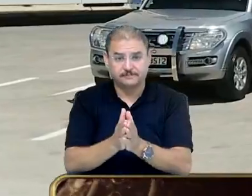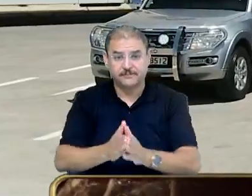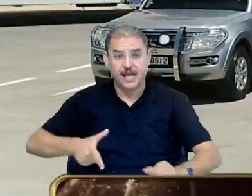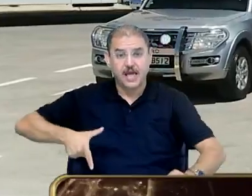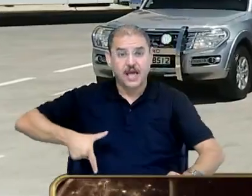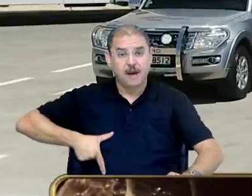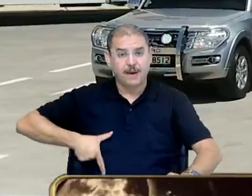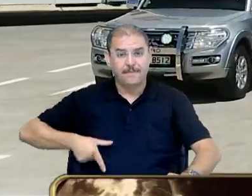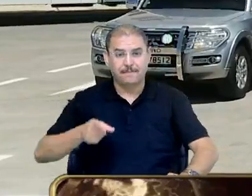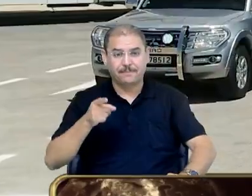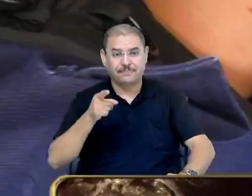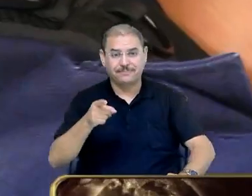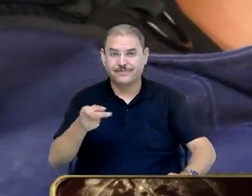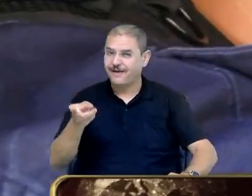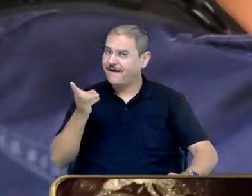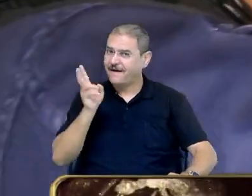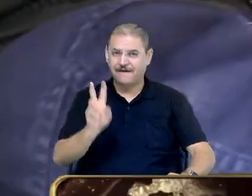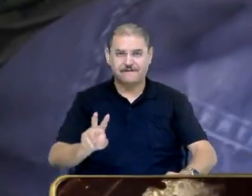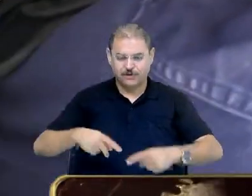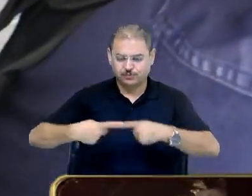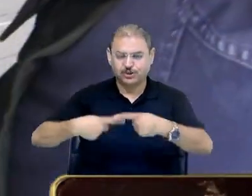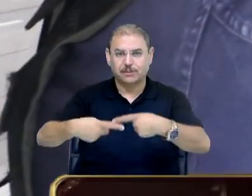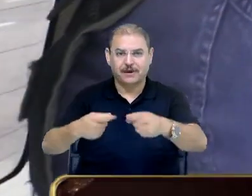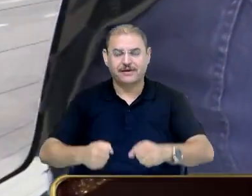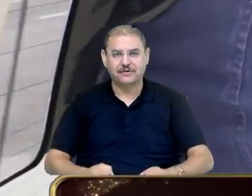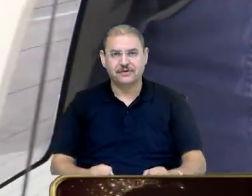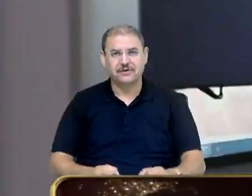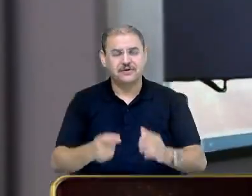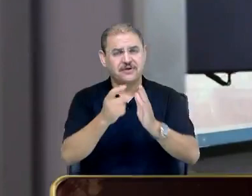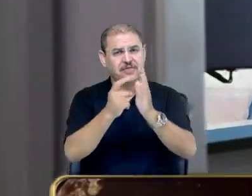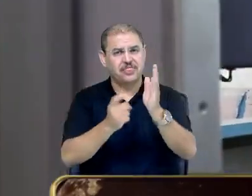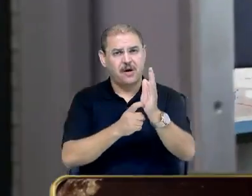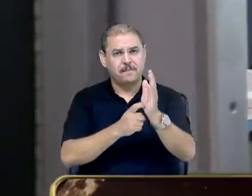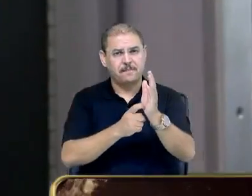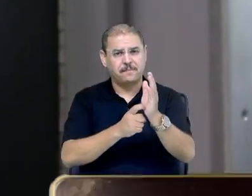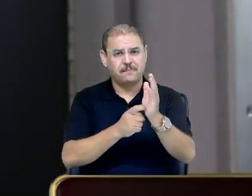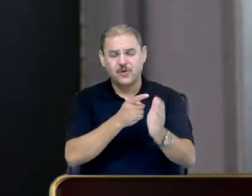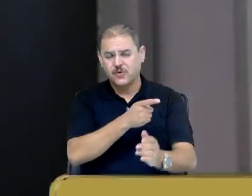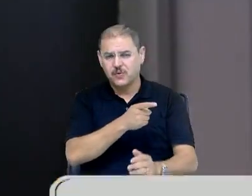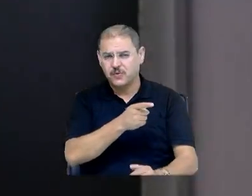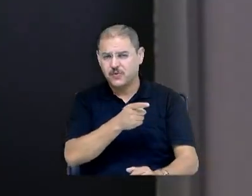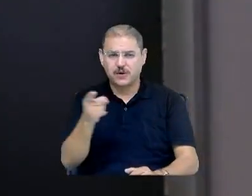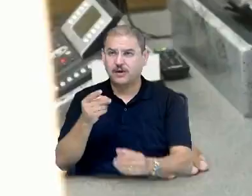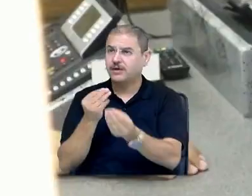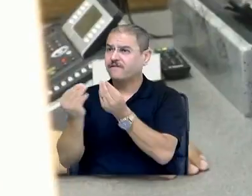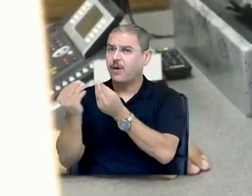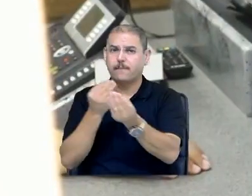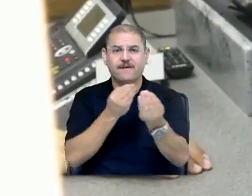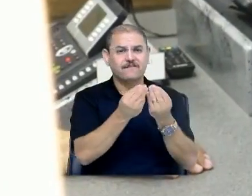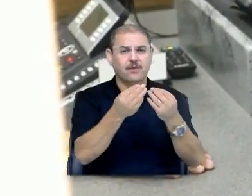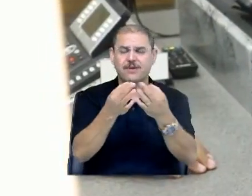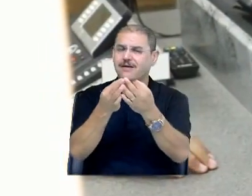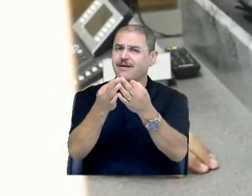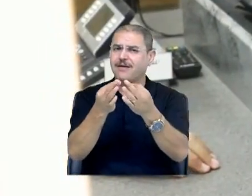الامن العام ماضيه في تطوير منظومه عملها الامني والشرطي وتعزيز كفاءه التنسيق بين كافه